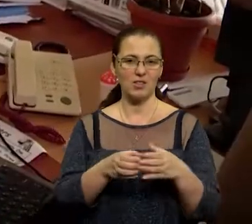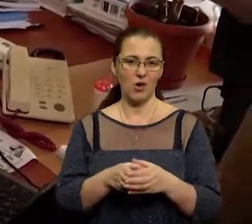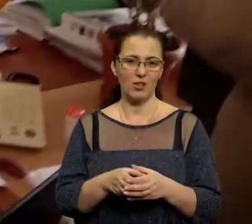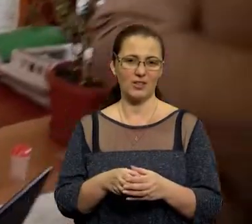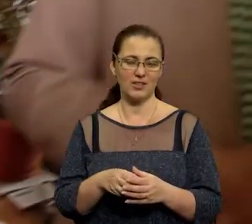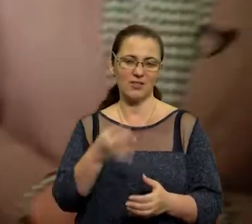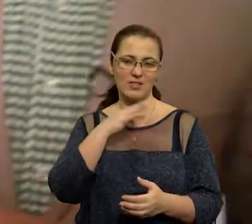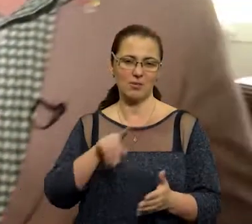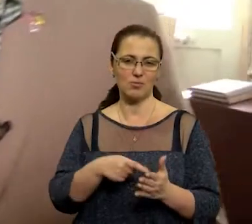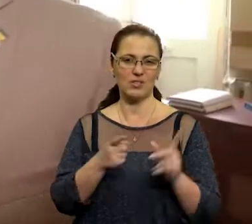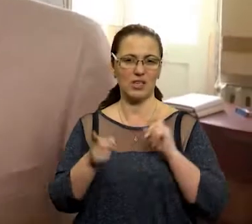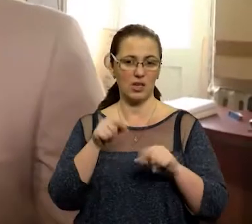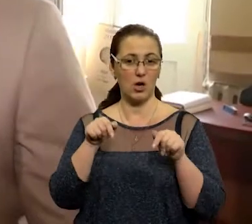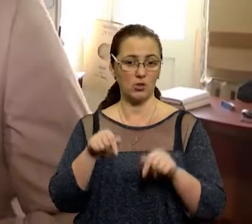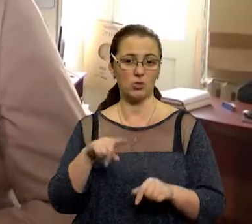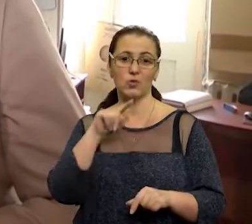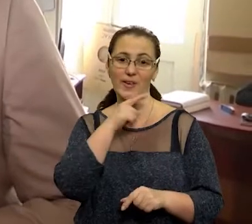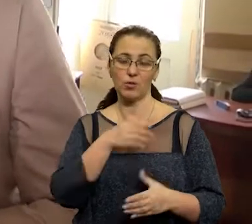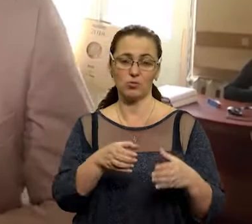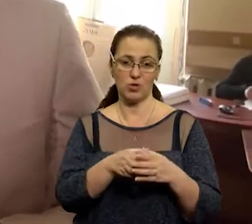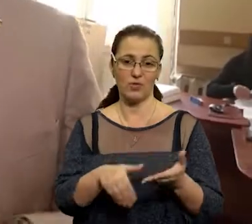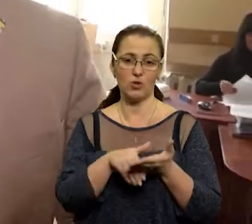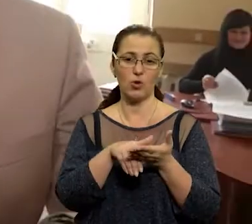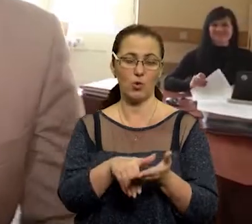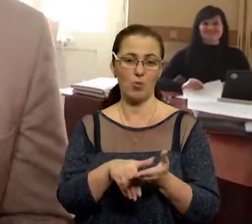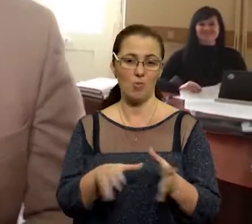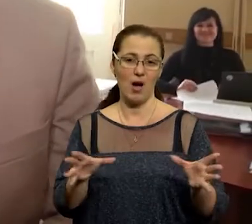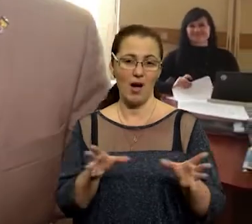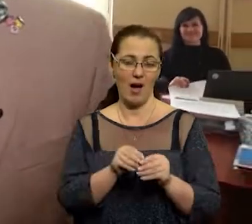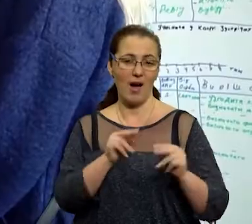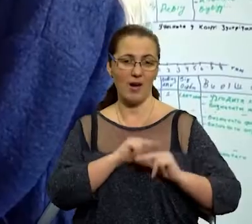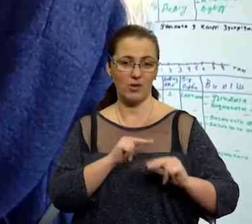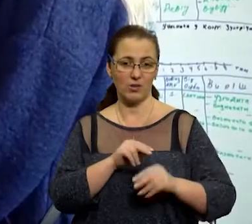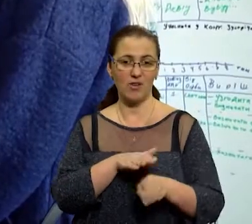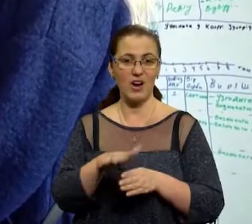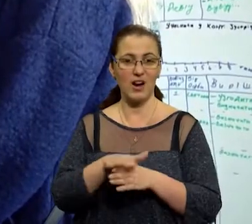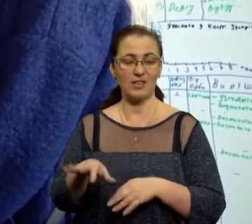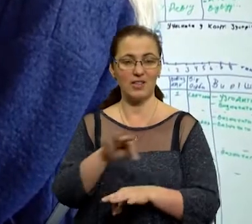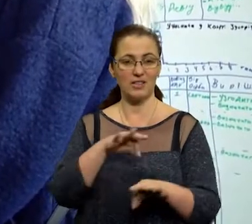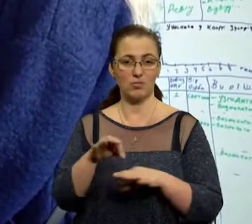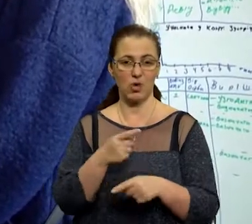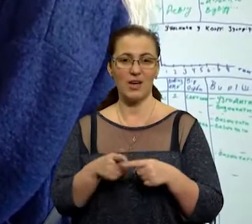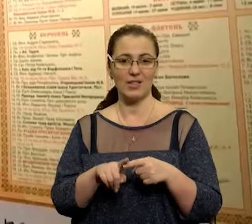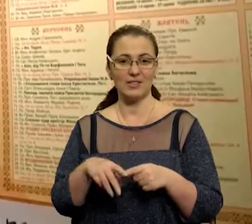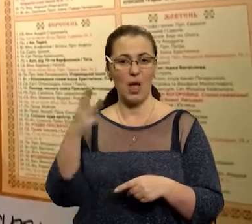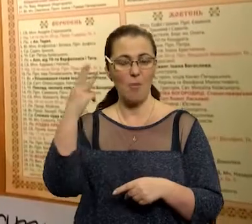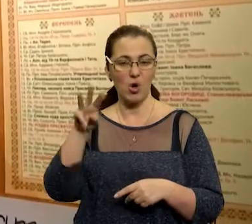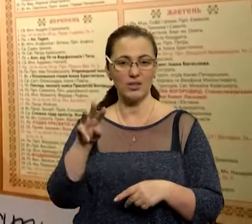міськраді. Саме тут, в економічному відділі, він допомагає колегам в реалізації проєктів. Це модель